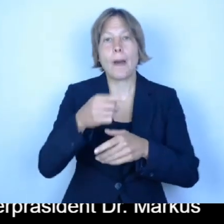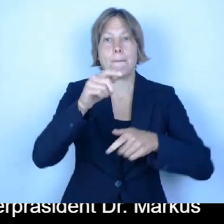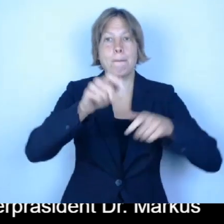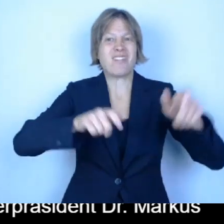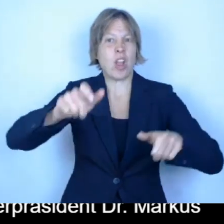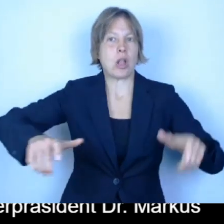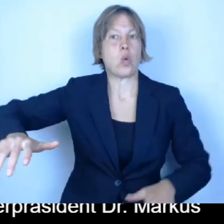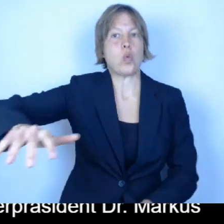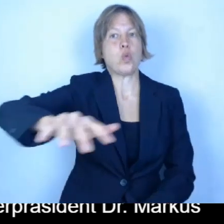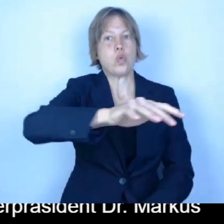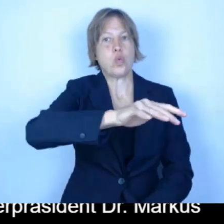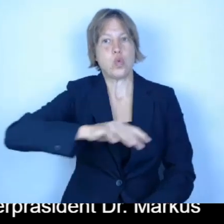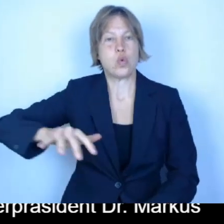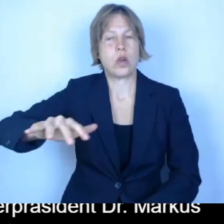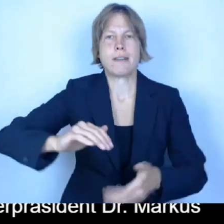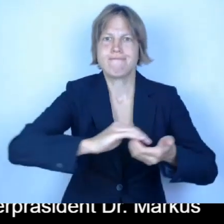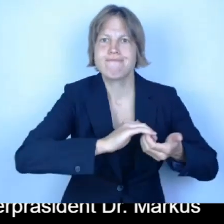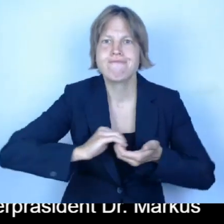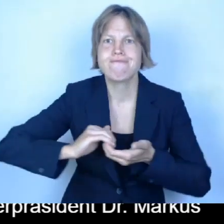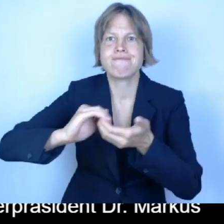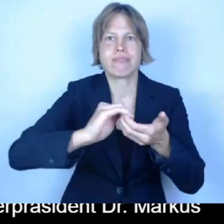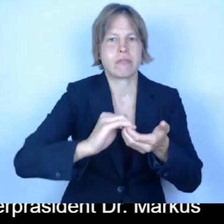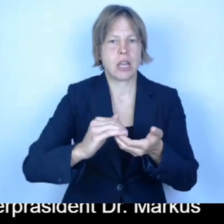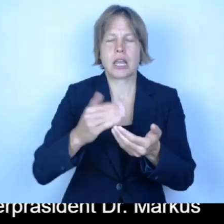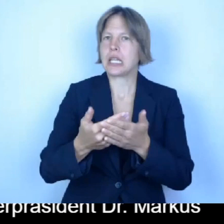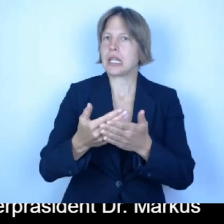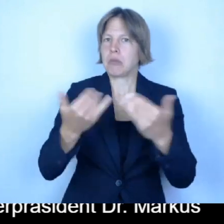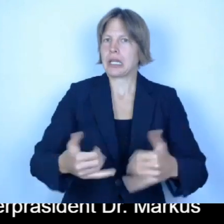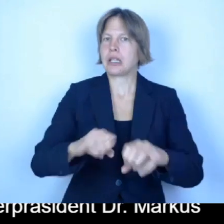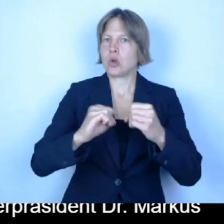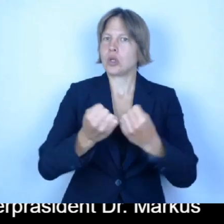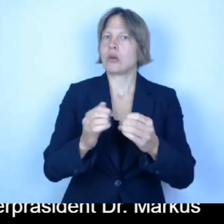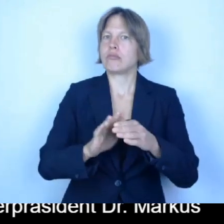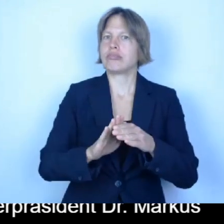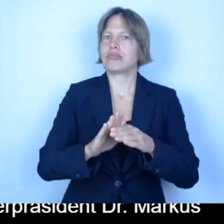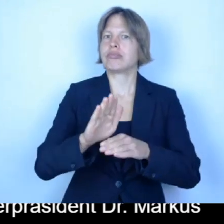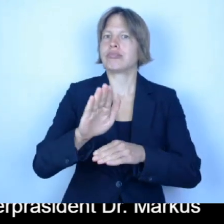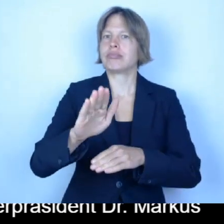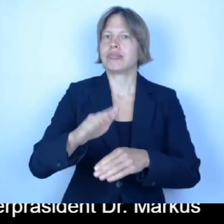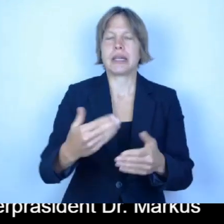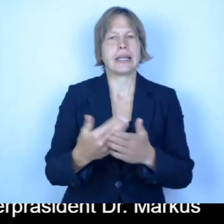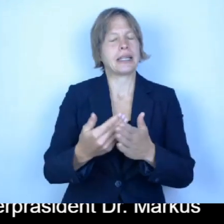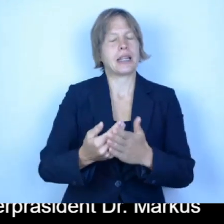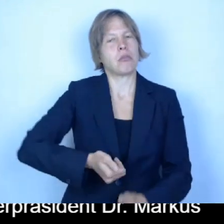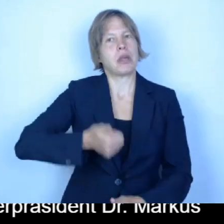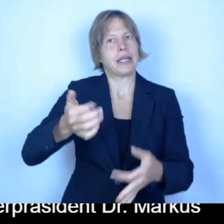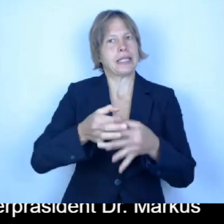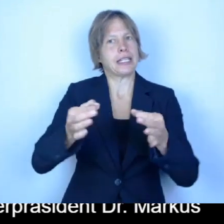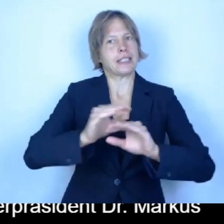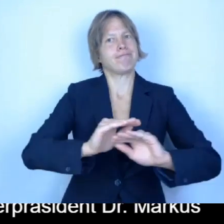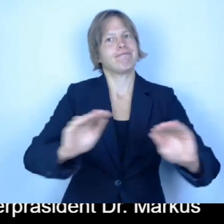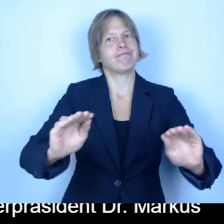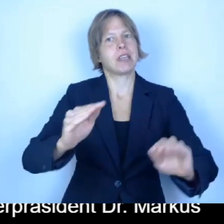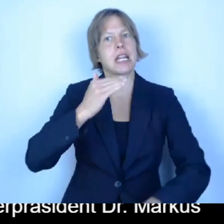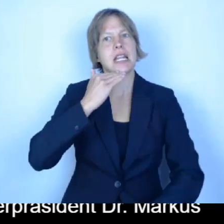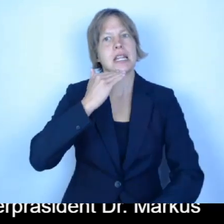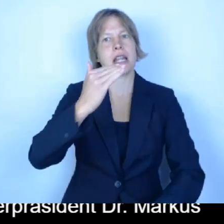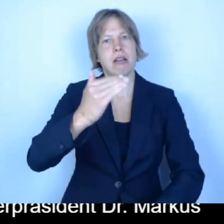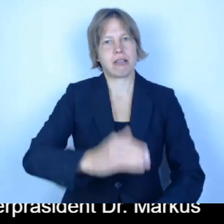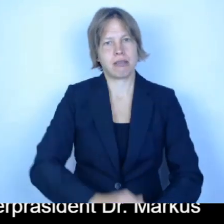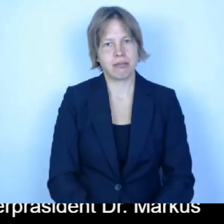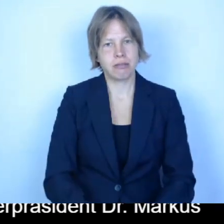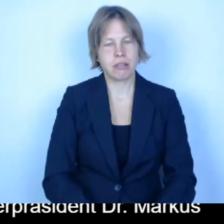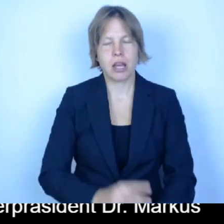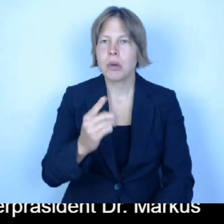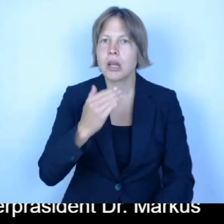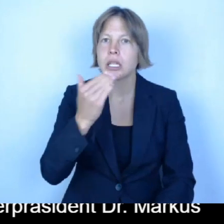Unter anderem von der Bayerischen Staatsregierung, den Kommunen, aber eben auch durch die Bevölkerung. Und deswegen ist der, kann man sagen heute, dass wir auf